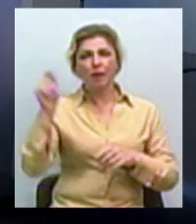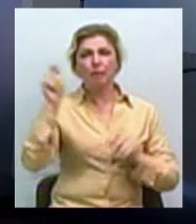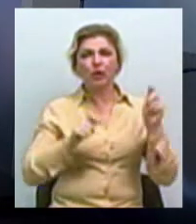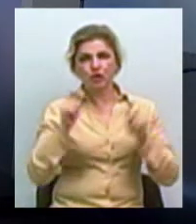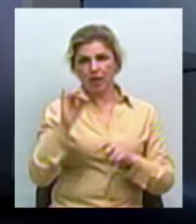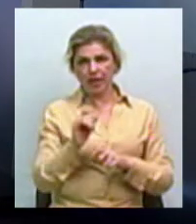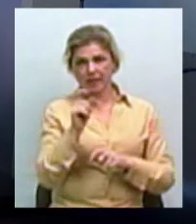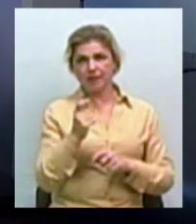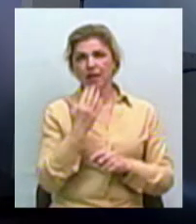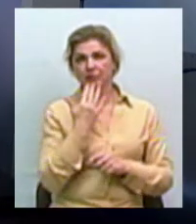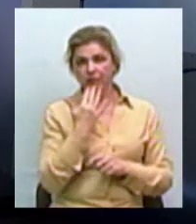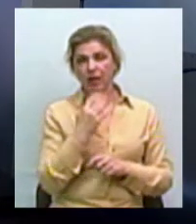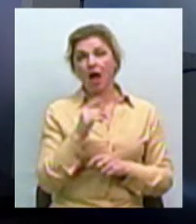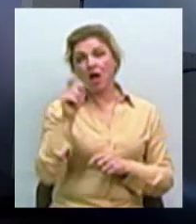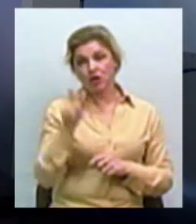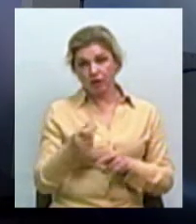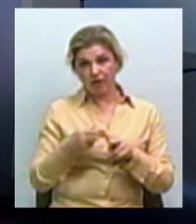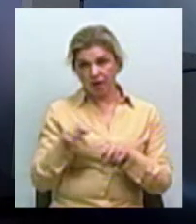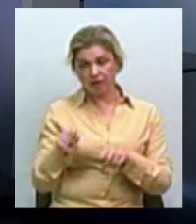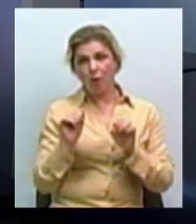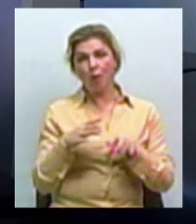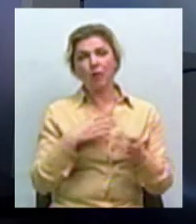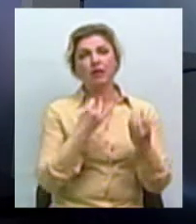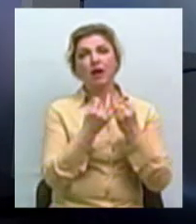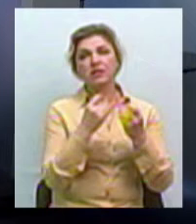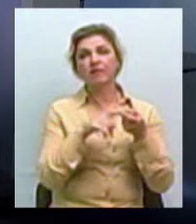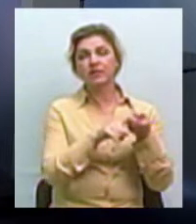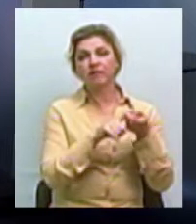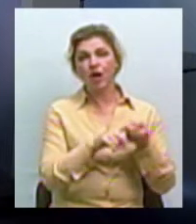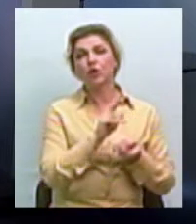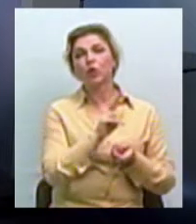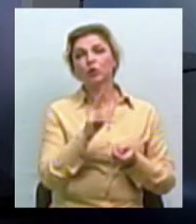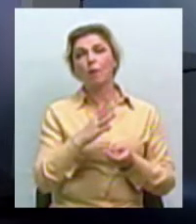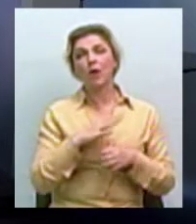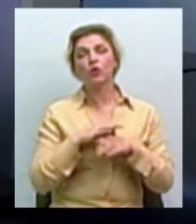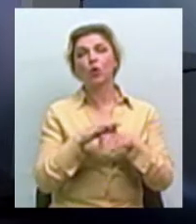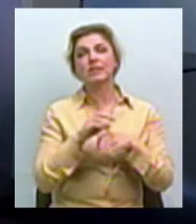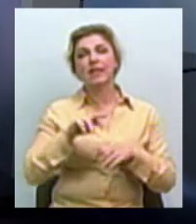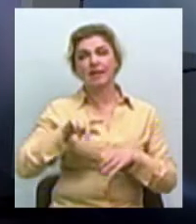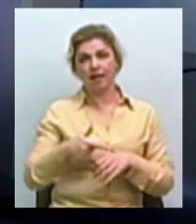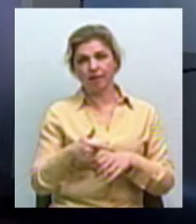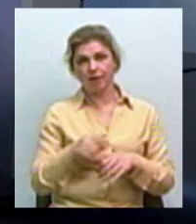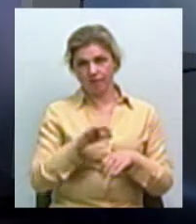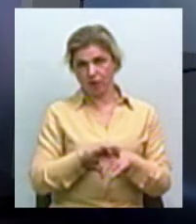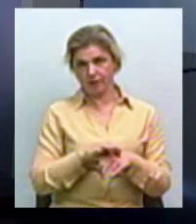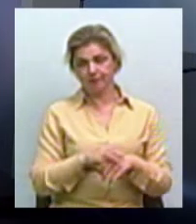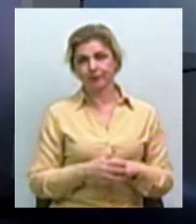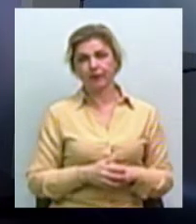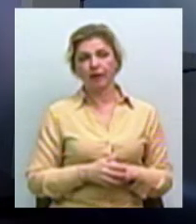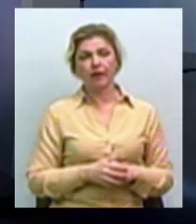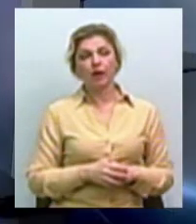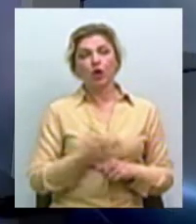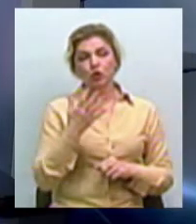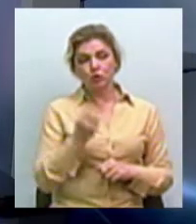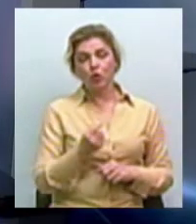просто проконтактувати з тими, які є носіями цього захворювання. Володимир Курпіта сказав на брифінгу,